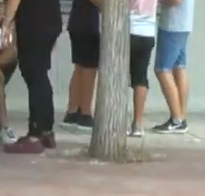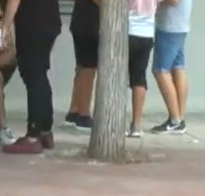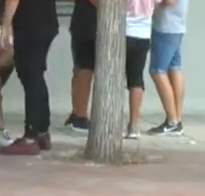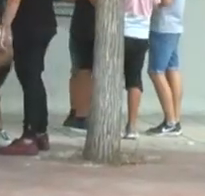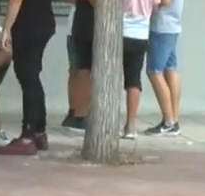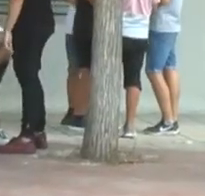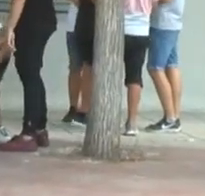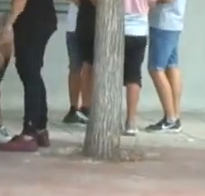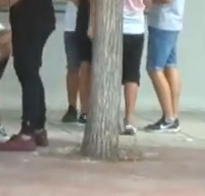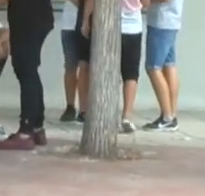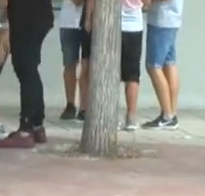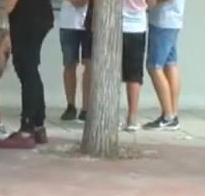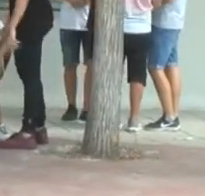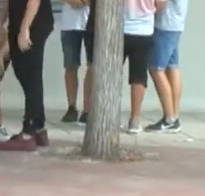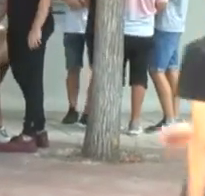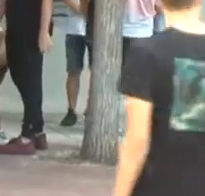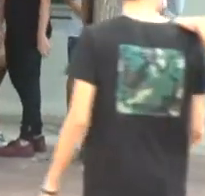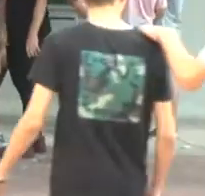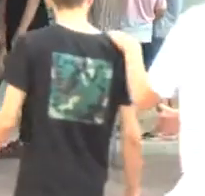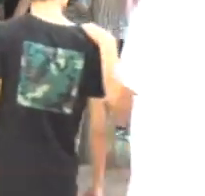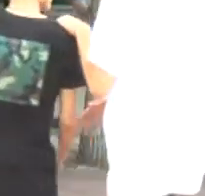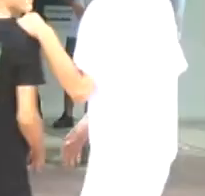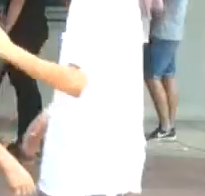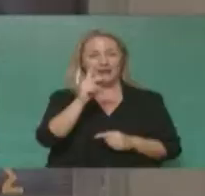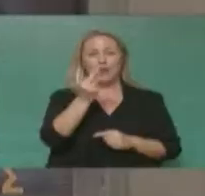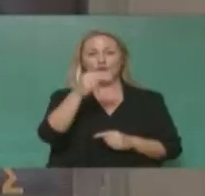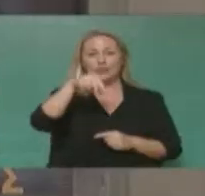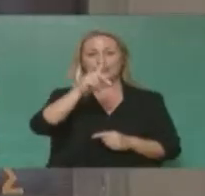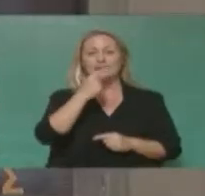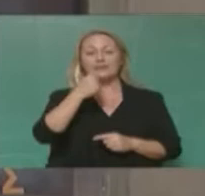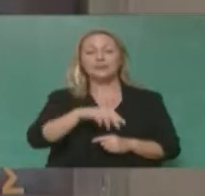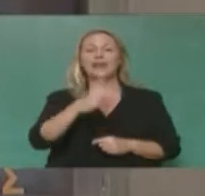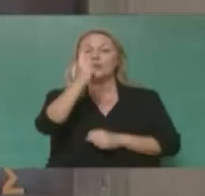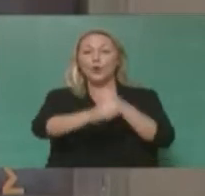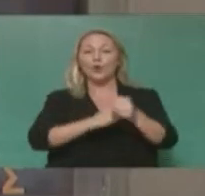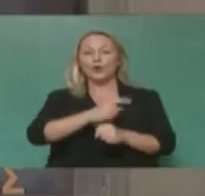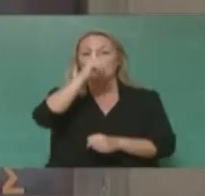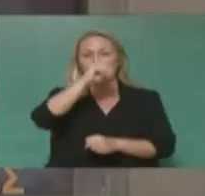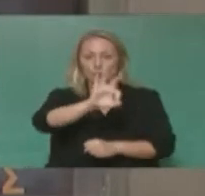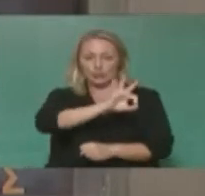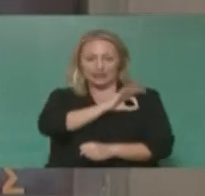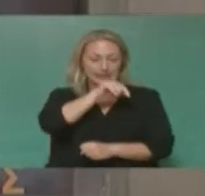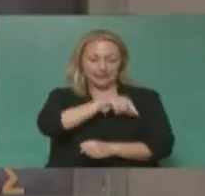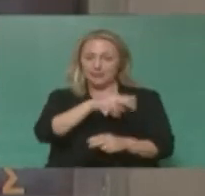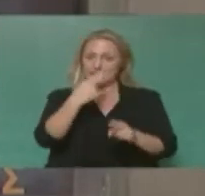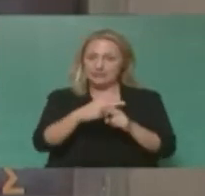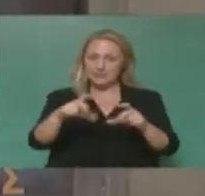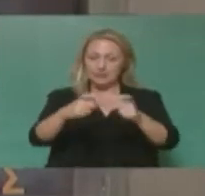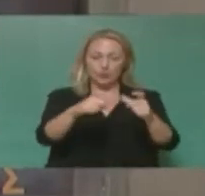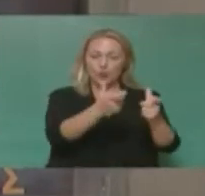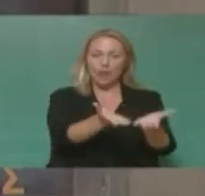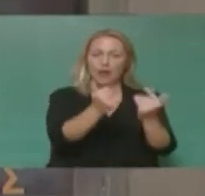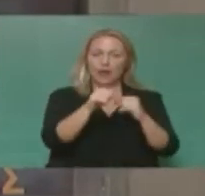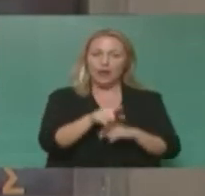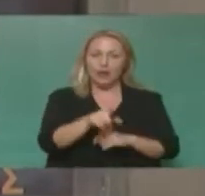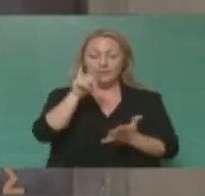Η μία είναι η σχολική στέγη, αναφέρθηκε και ο Μιχάλης Κωνσταντινίδης, η υποχρεωτική δίχρονη σχολική εκπαίδευση στα ΝΥΠΙΑ, η οποία έρχεται